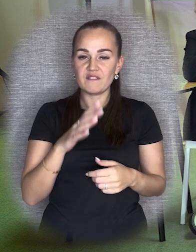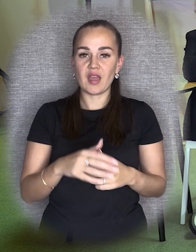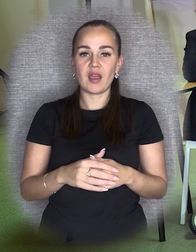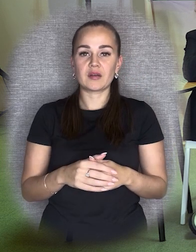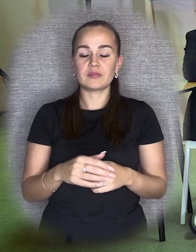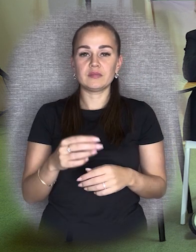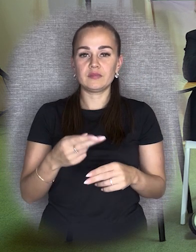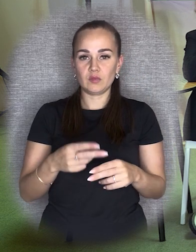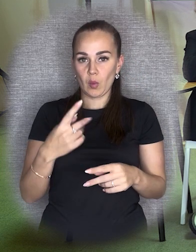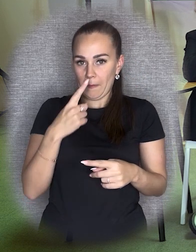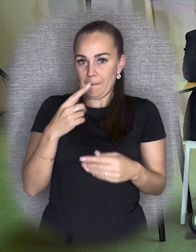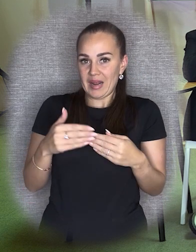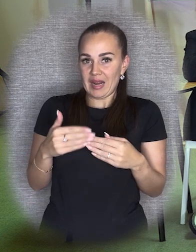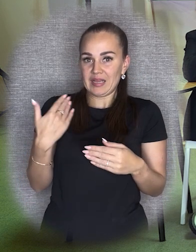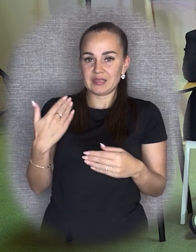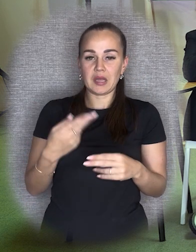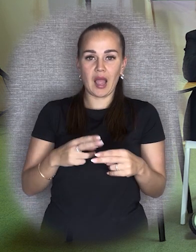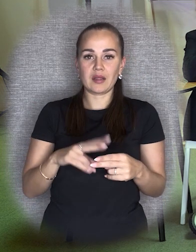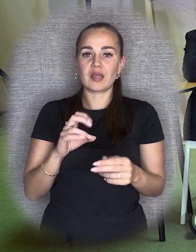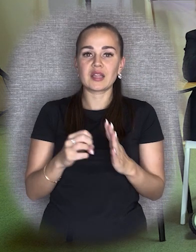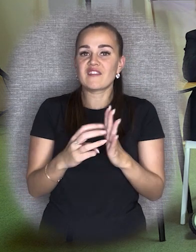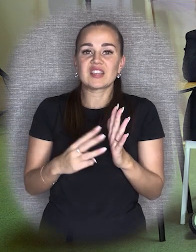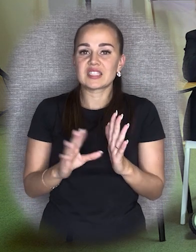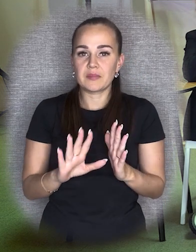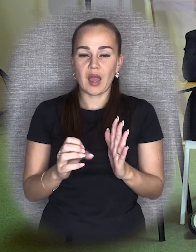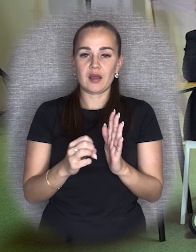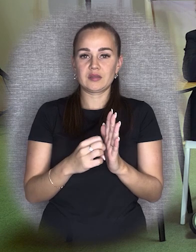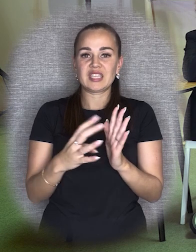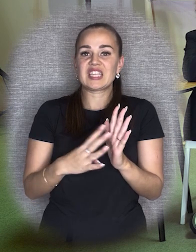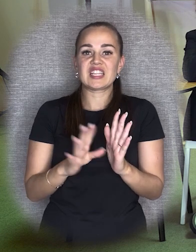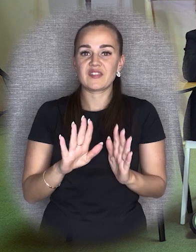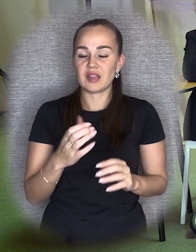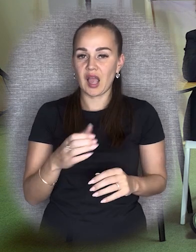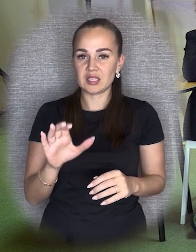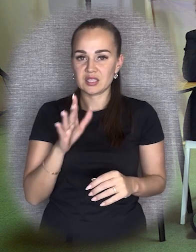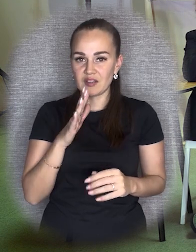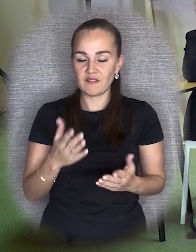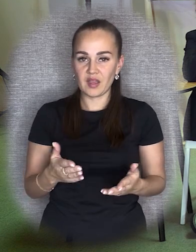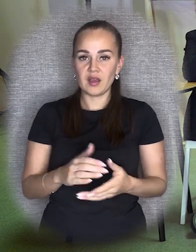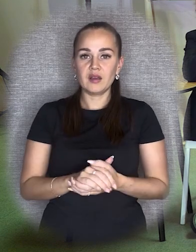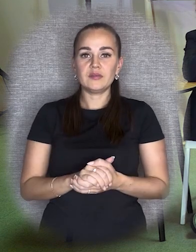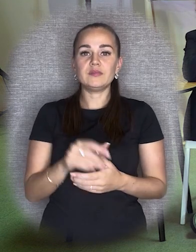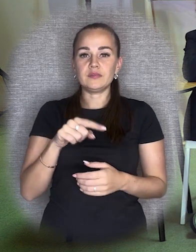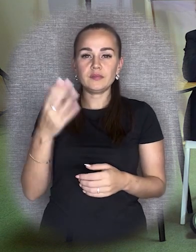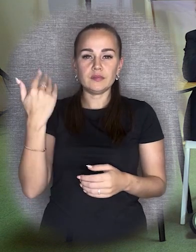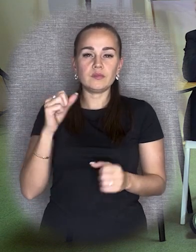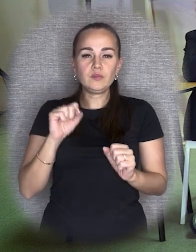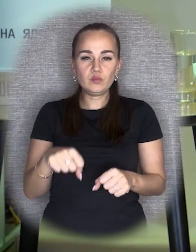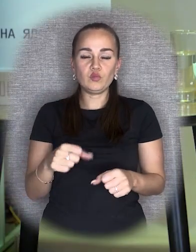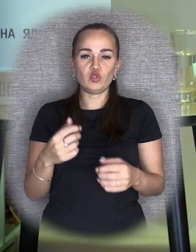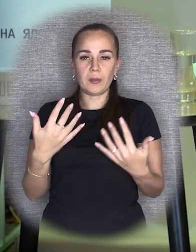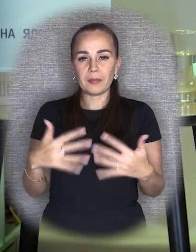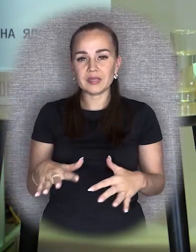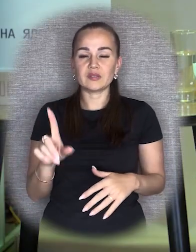не 18 и не 19 века, где действительно какие-то можно потерять истории,